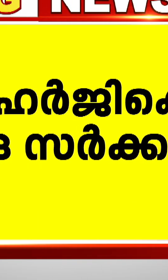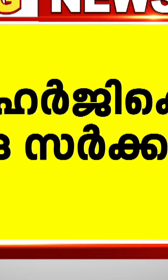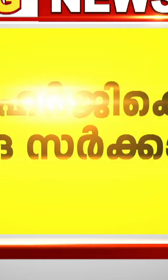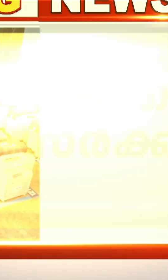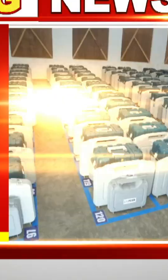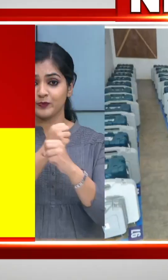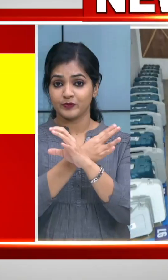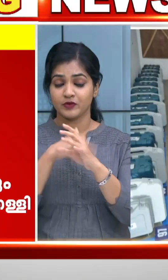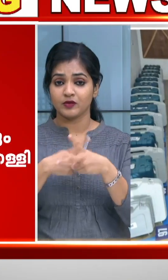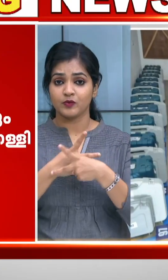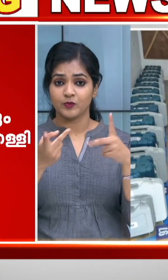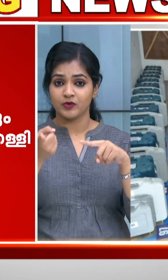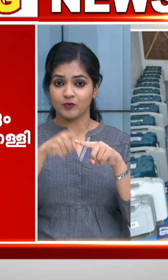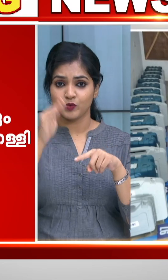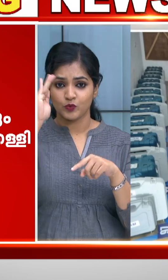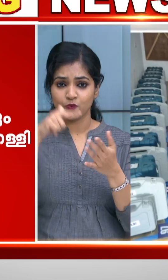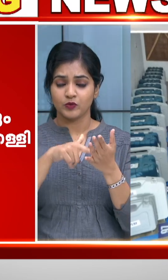മാധ്യമങ്ങളിൽ വന്ന ആ വാർത്ത അത്